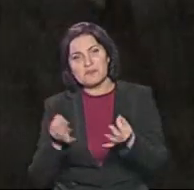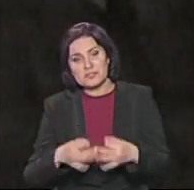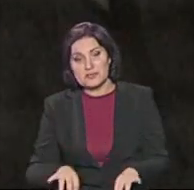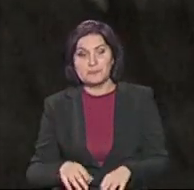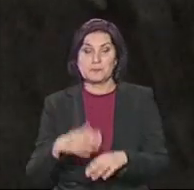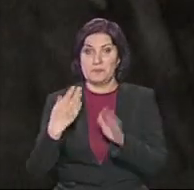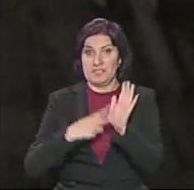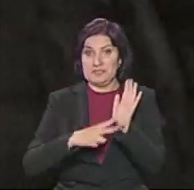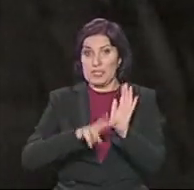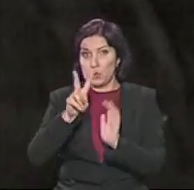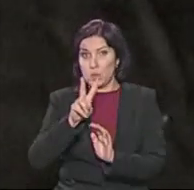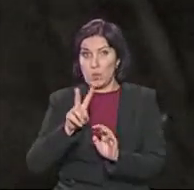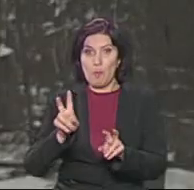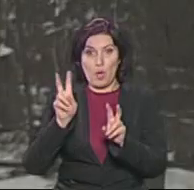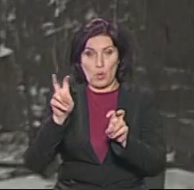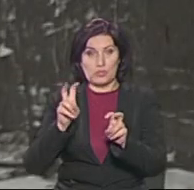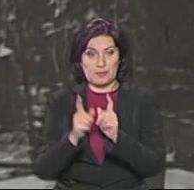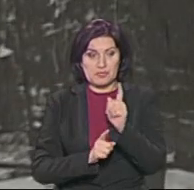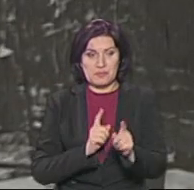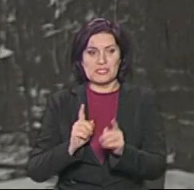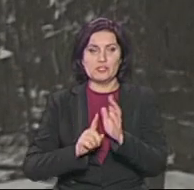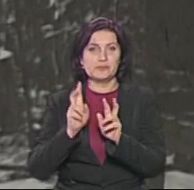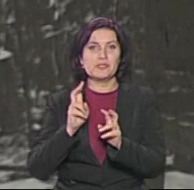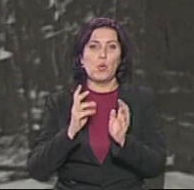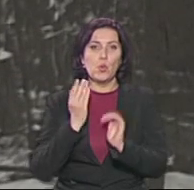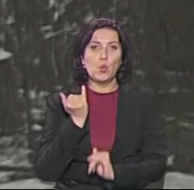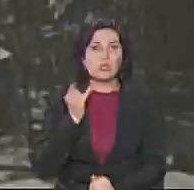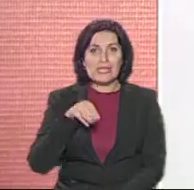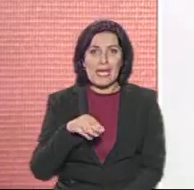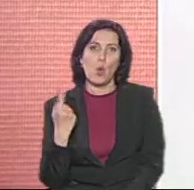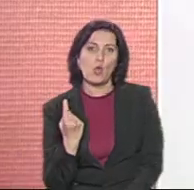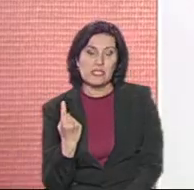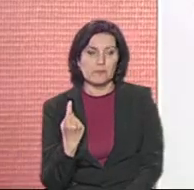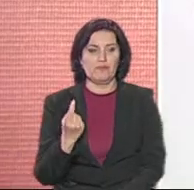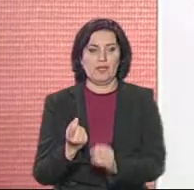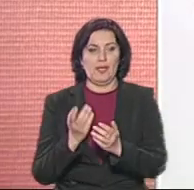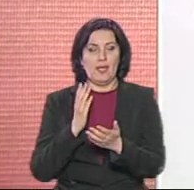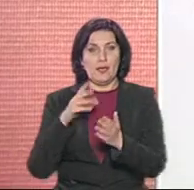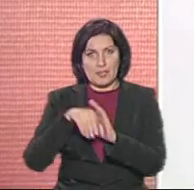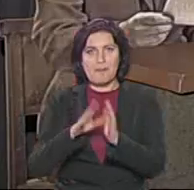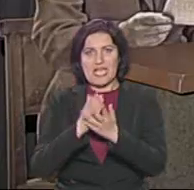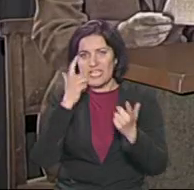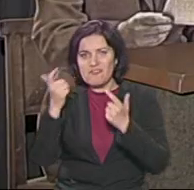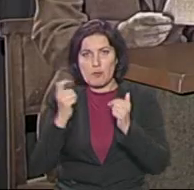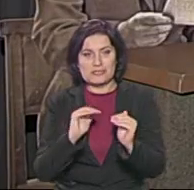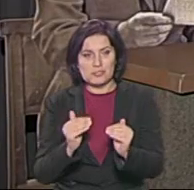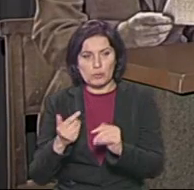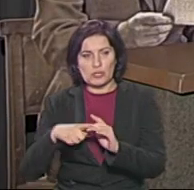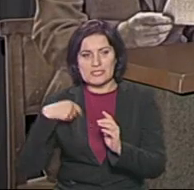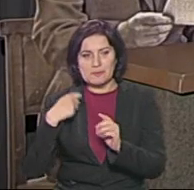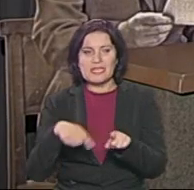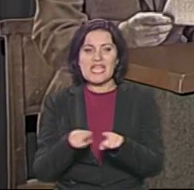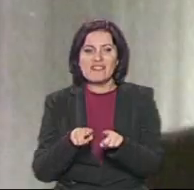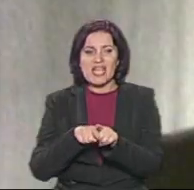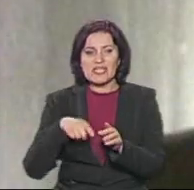мистецтв. Вже у 72-му логотип змінюється і канал починає називатися УТ-1. У його ефірі, зокрема, й інформаційні блоки, які знімали на